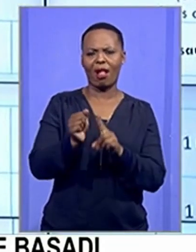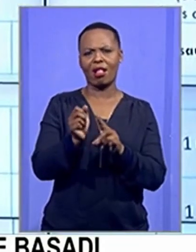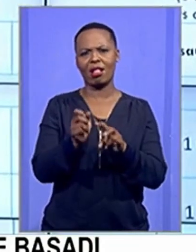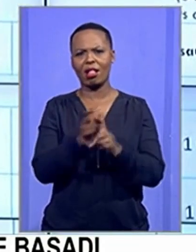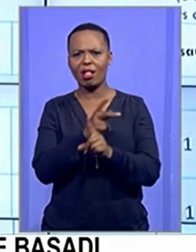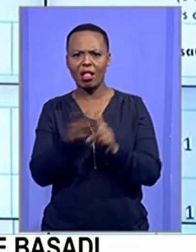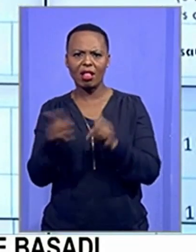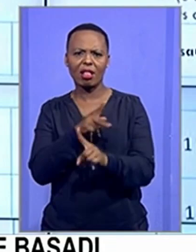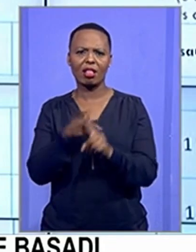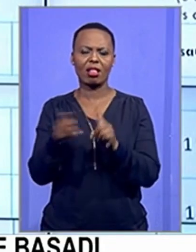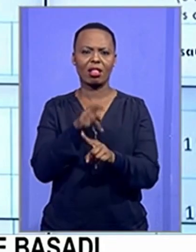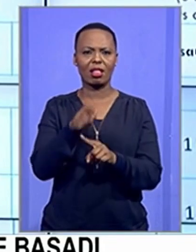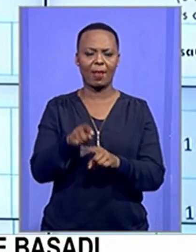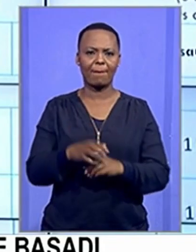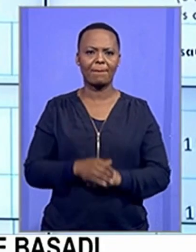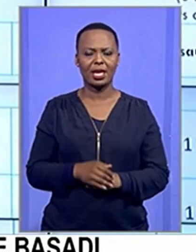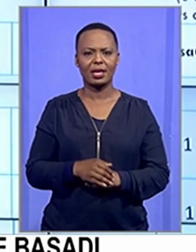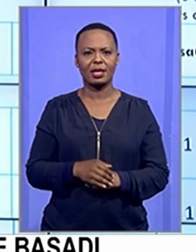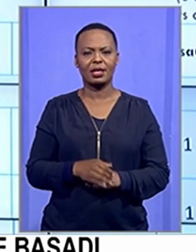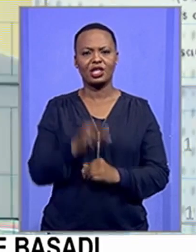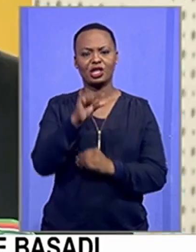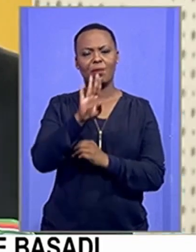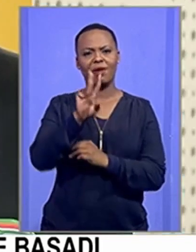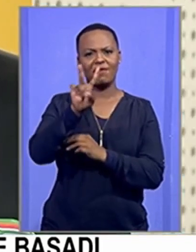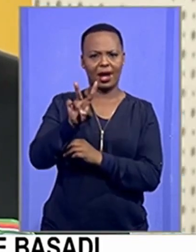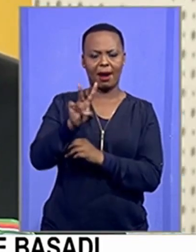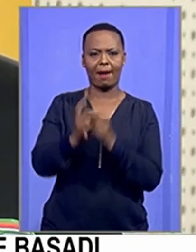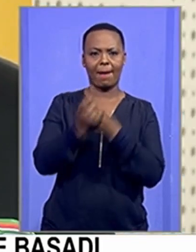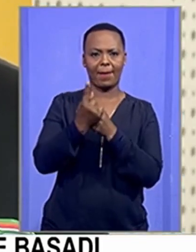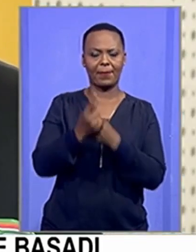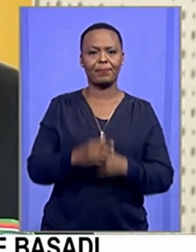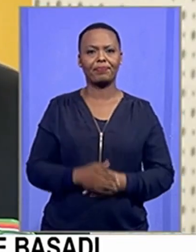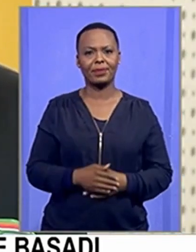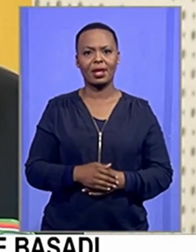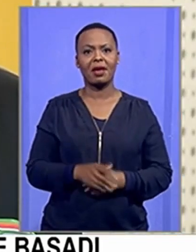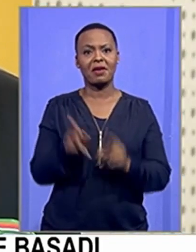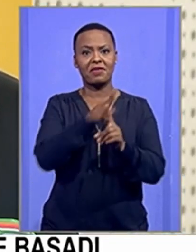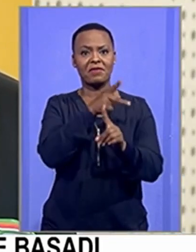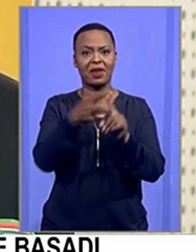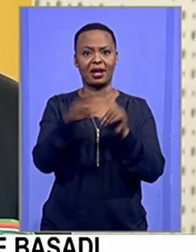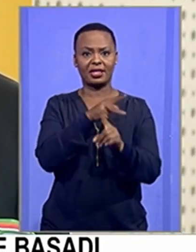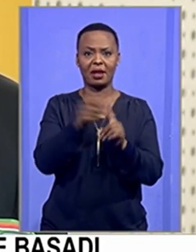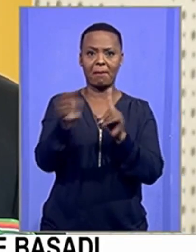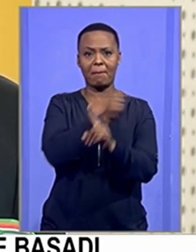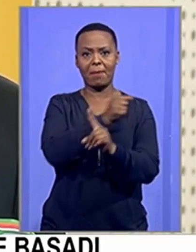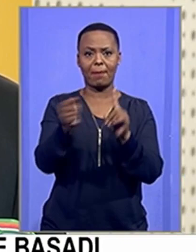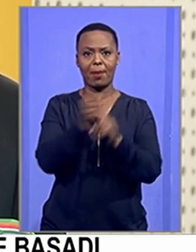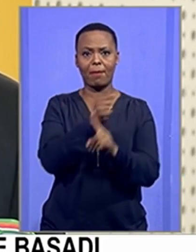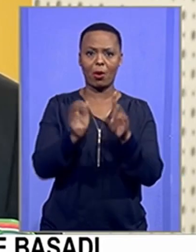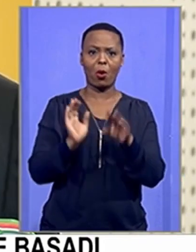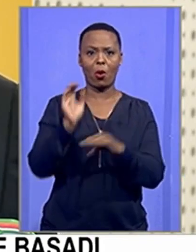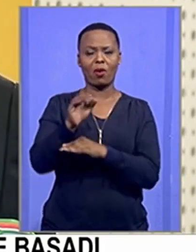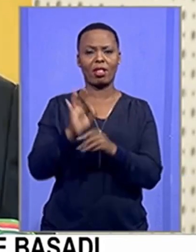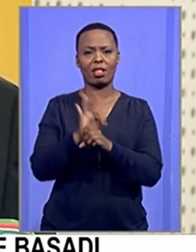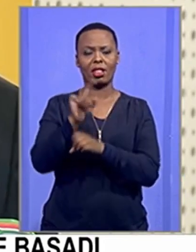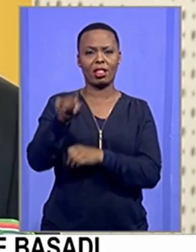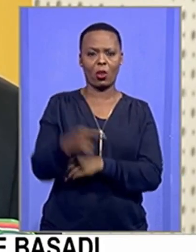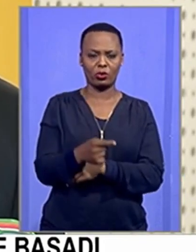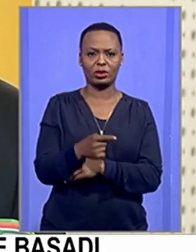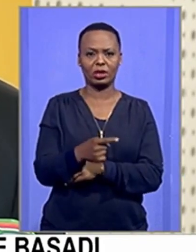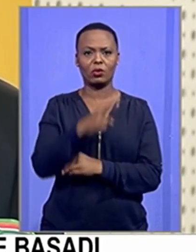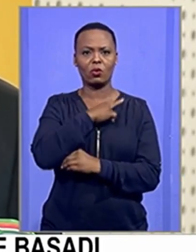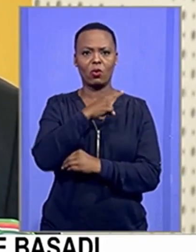tša go feta. Over 13,000 women were victims of assault with intent to cause